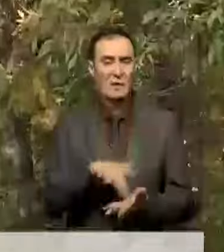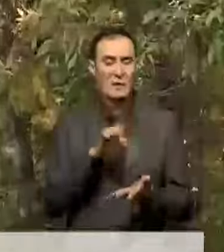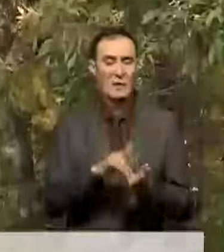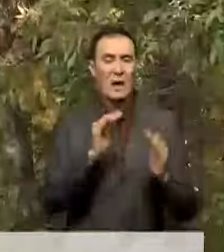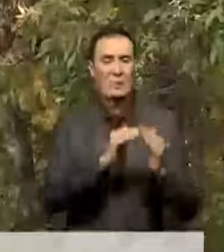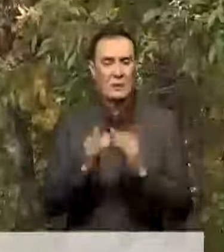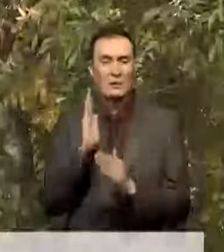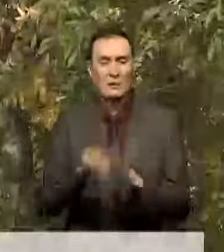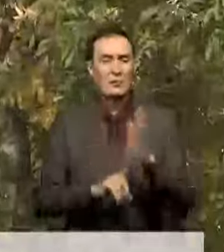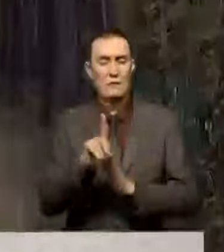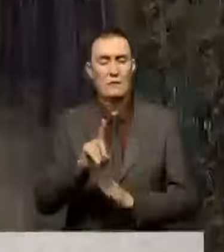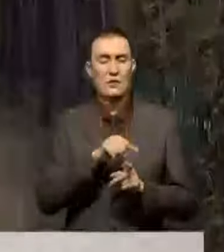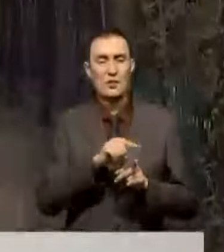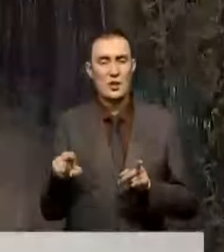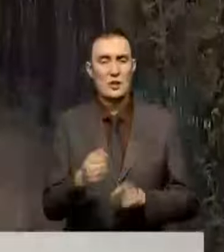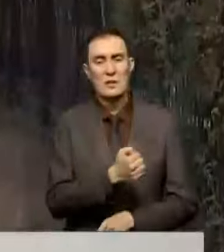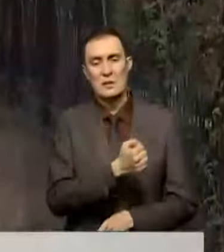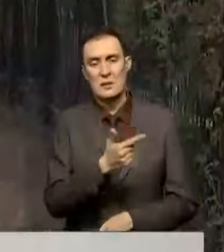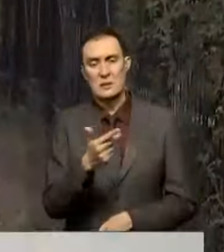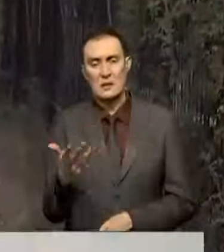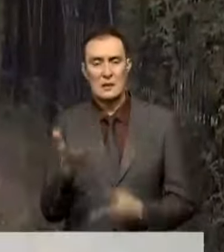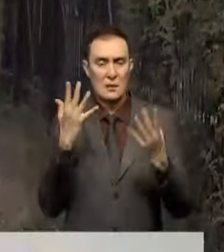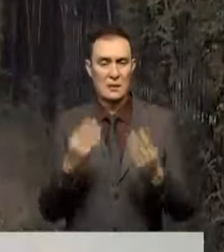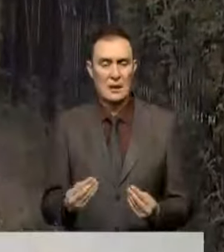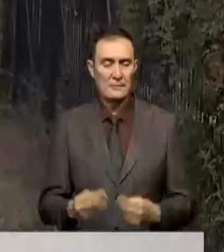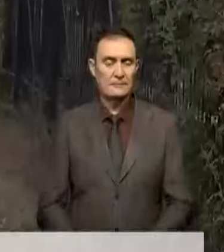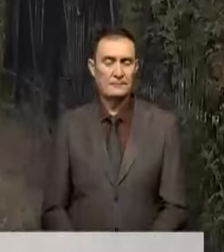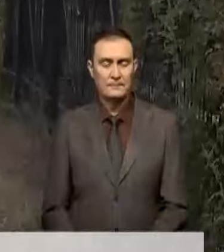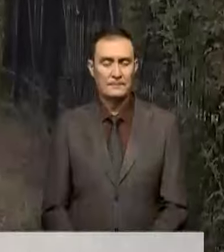объектах включат в течение нескольких дней.